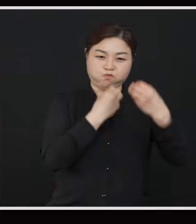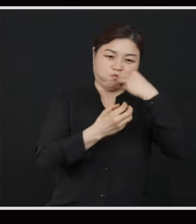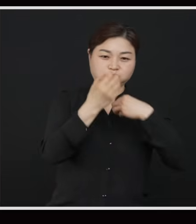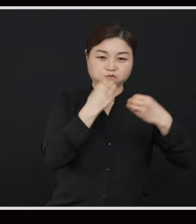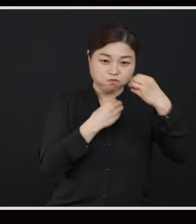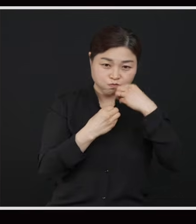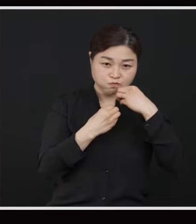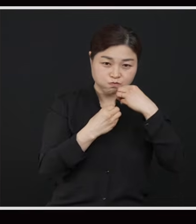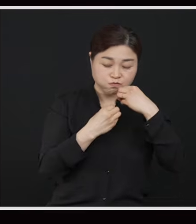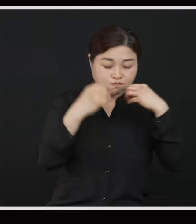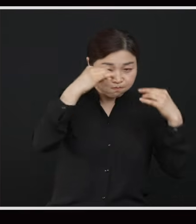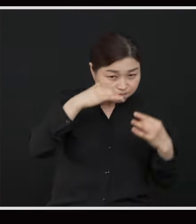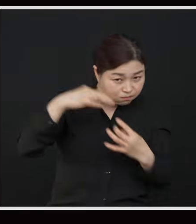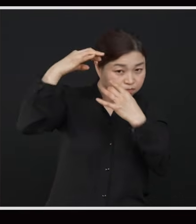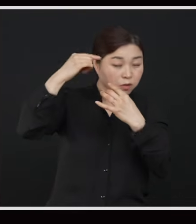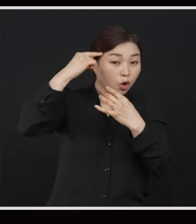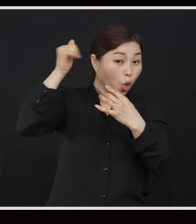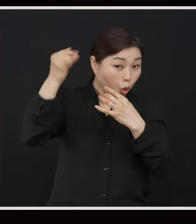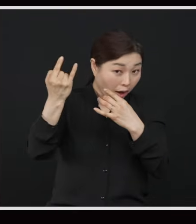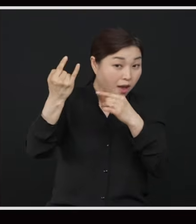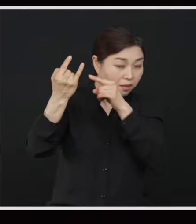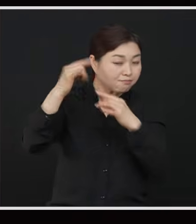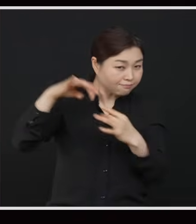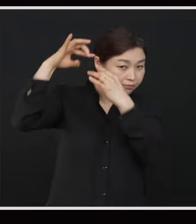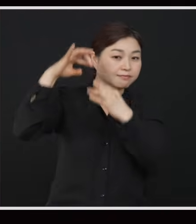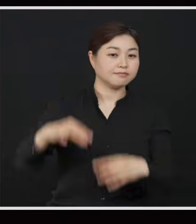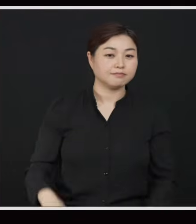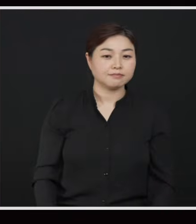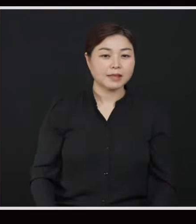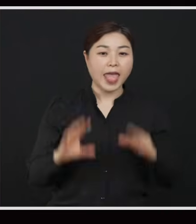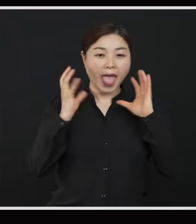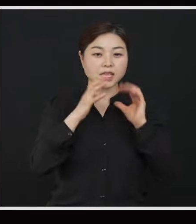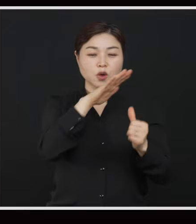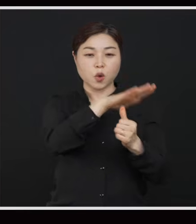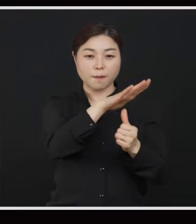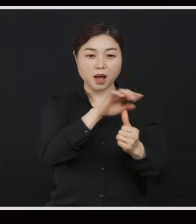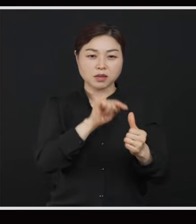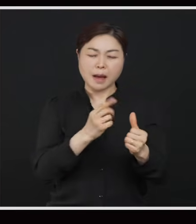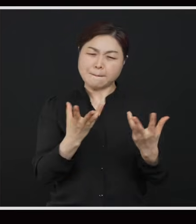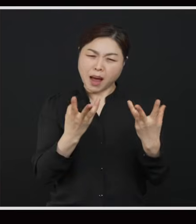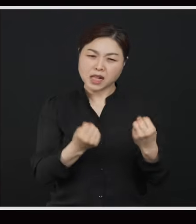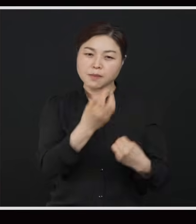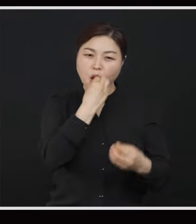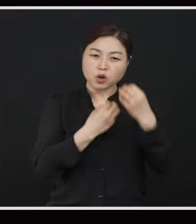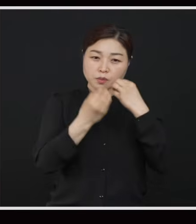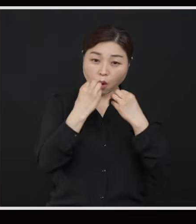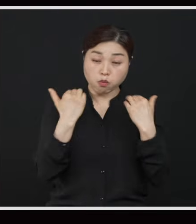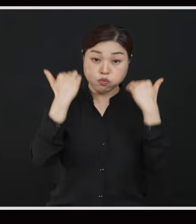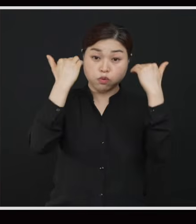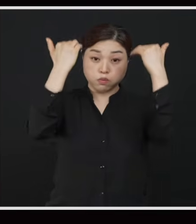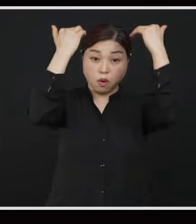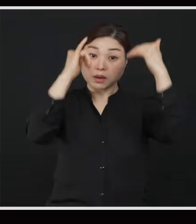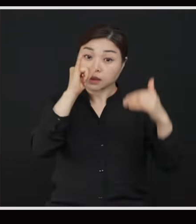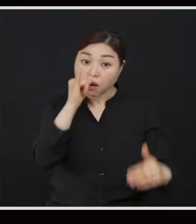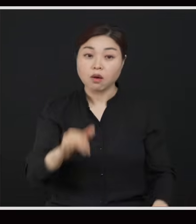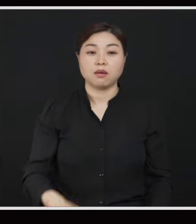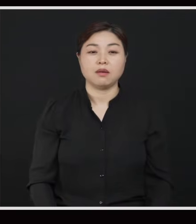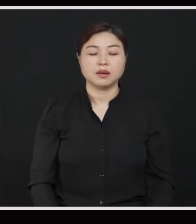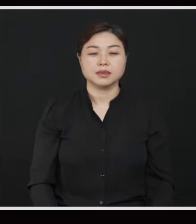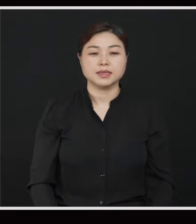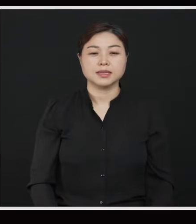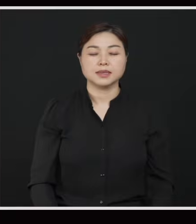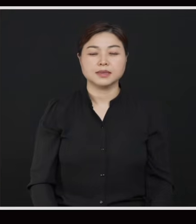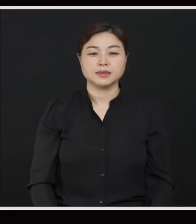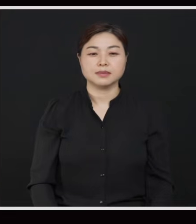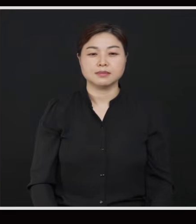그 신호가 그 뇌에 이렇게 전달이 됩니다. 근데 어린아이들은 많이 먹으면은 많이 크죠. 그 이유